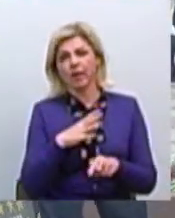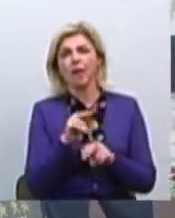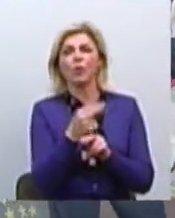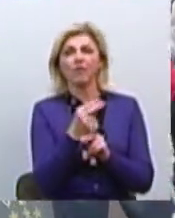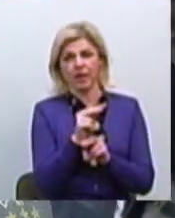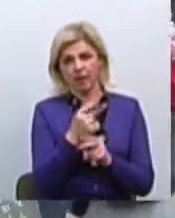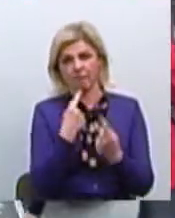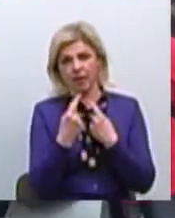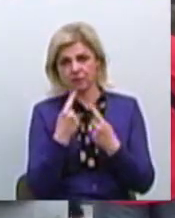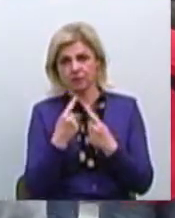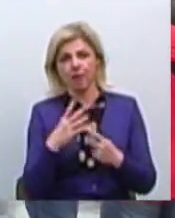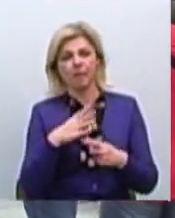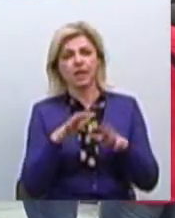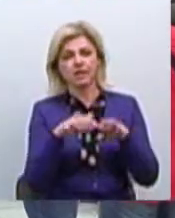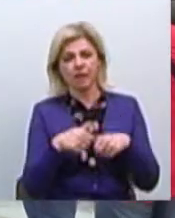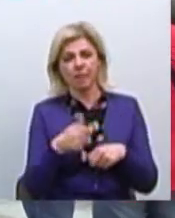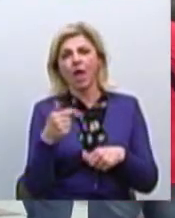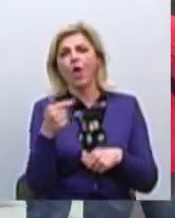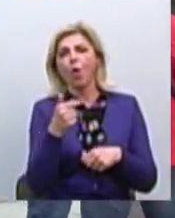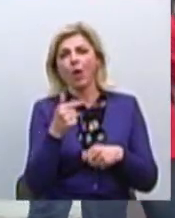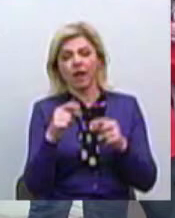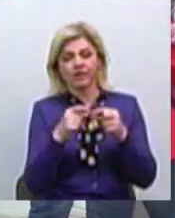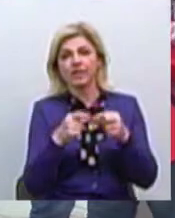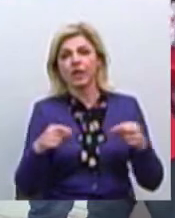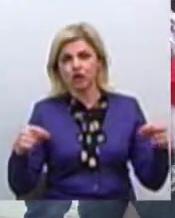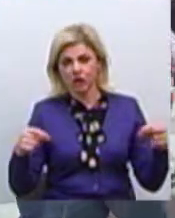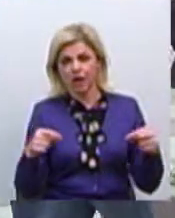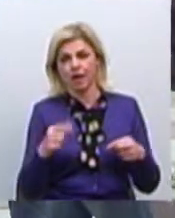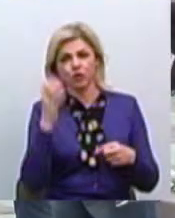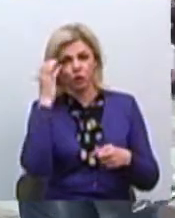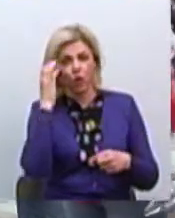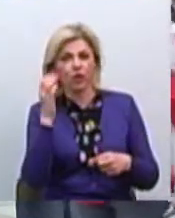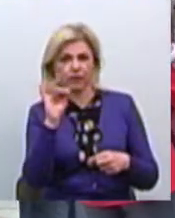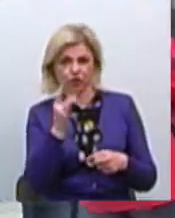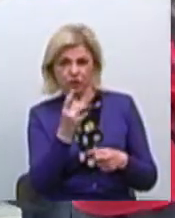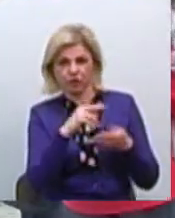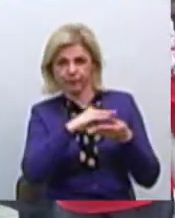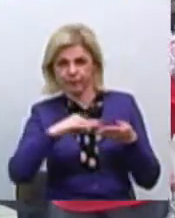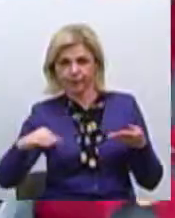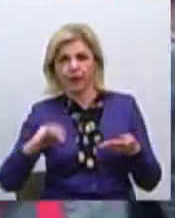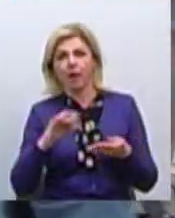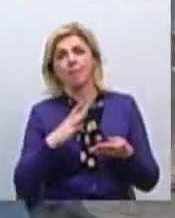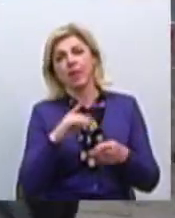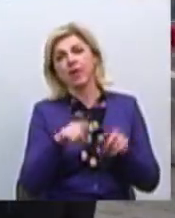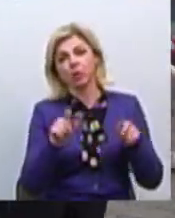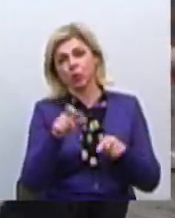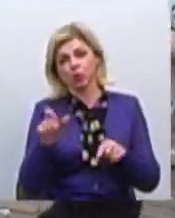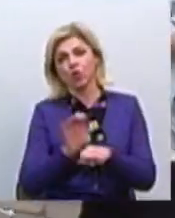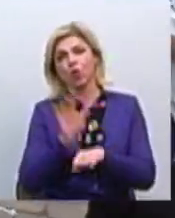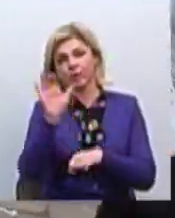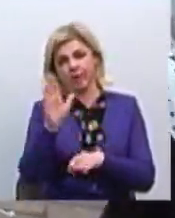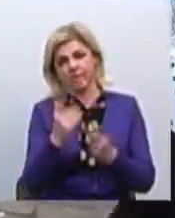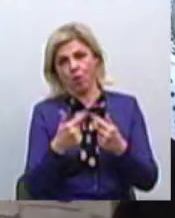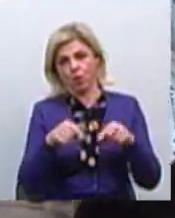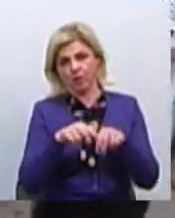були з'яті георгіївські стрічки, деяких громадян було доставлено до райвідділку. По завершенні ходи